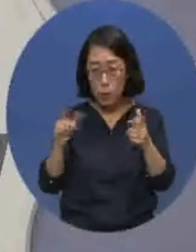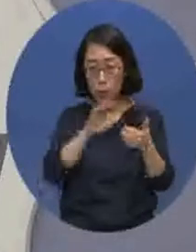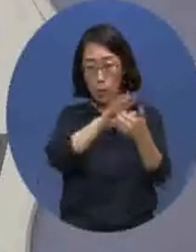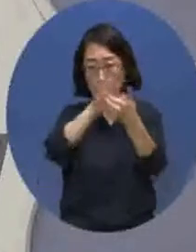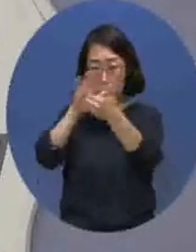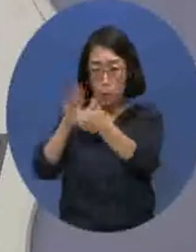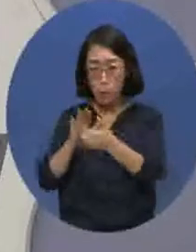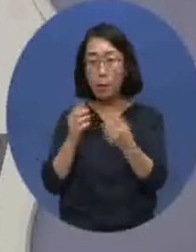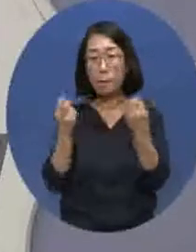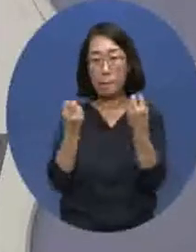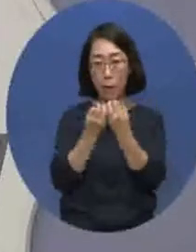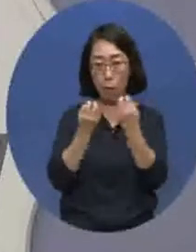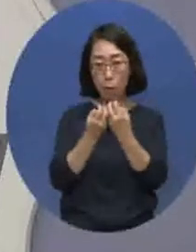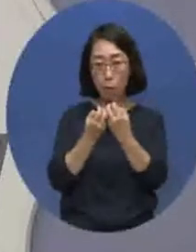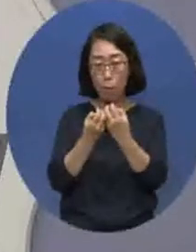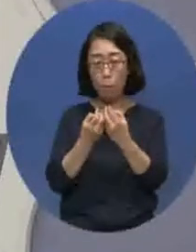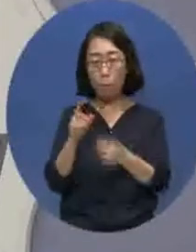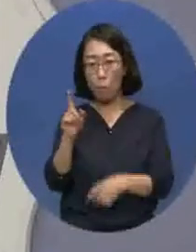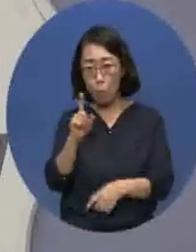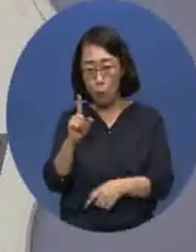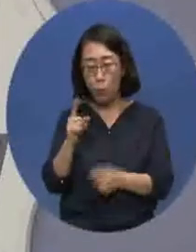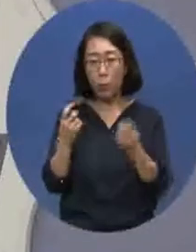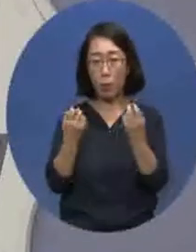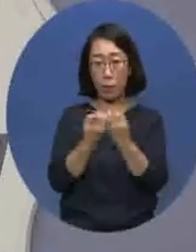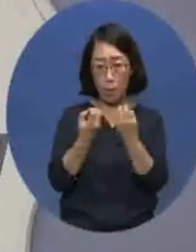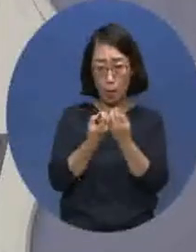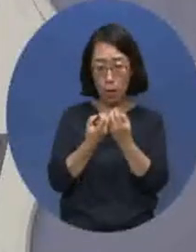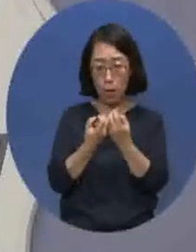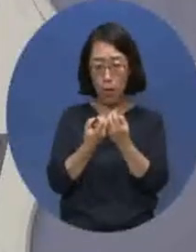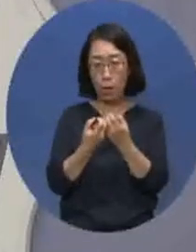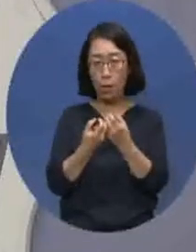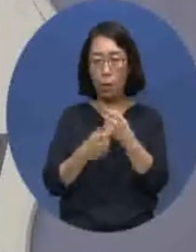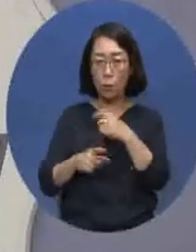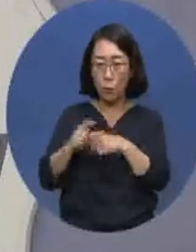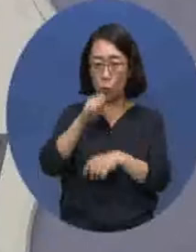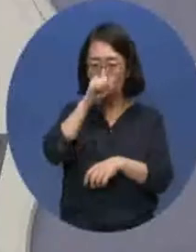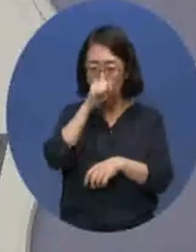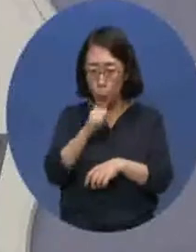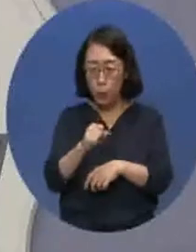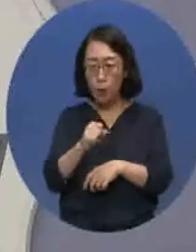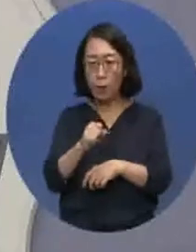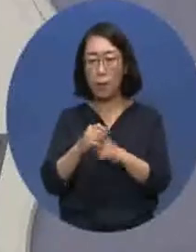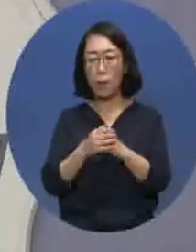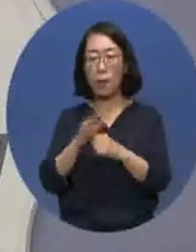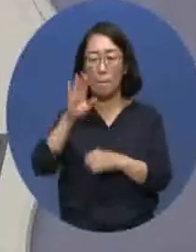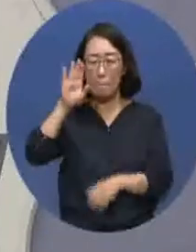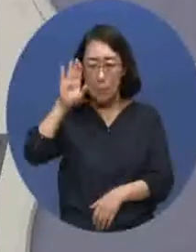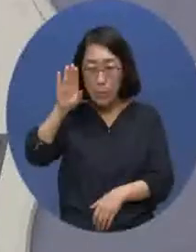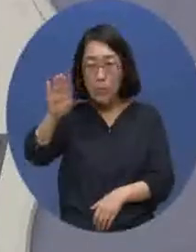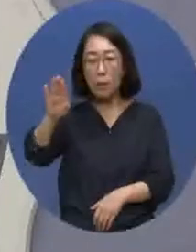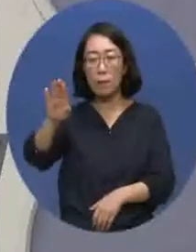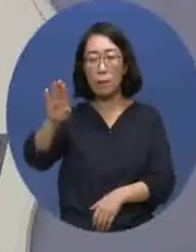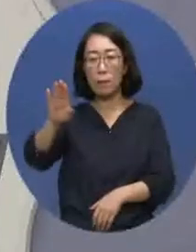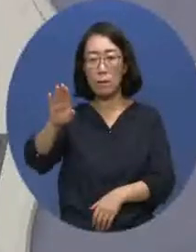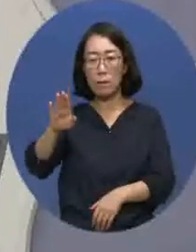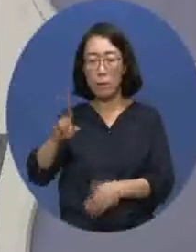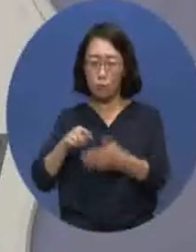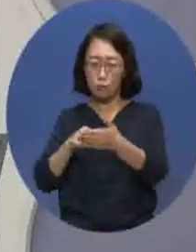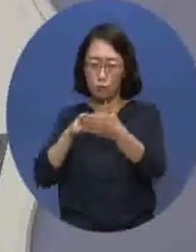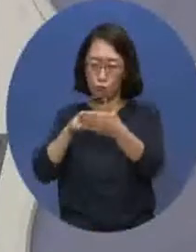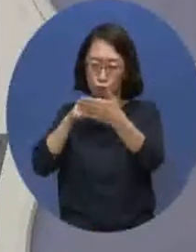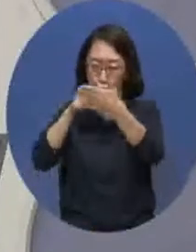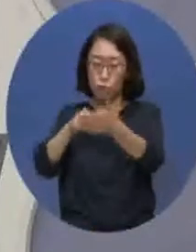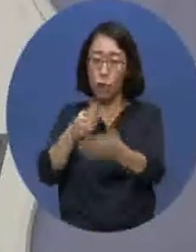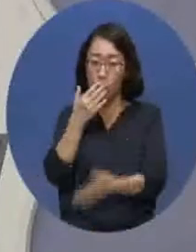어떻게 우리들은 이런 상황에서 우리 국민들은 보다 더 나은 미래를 만들어 나갈 수 있을 것인가 라는